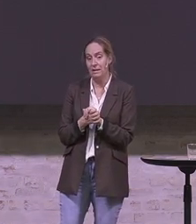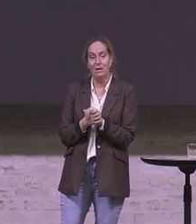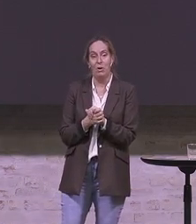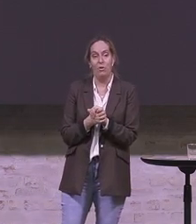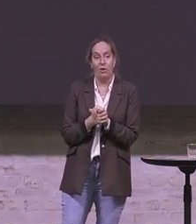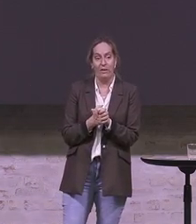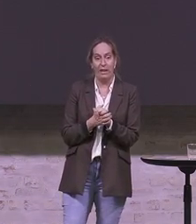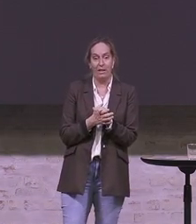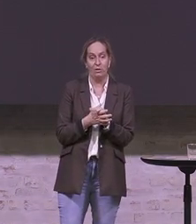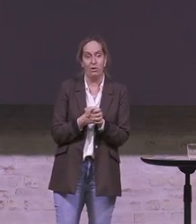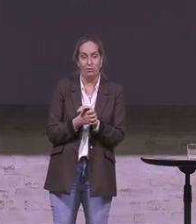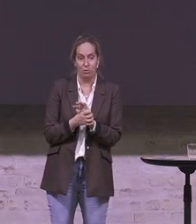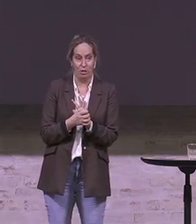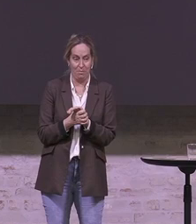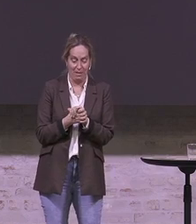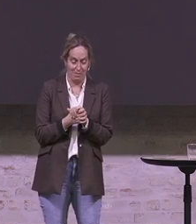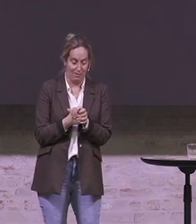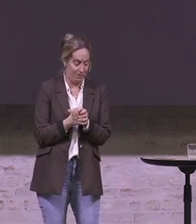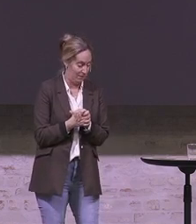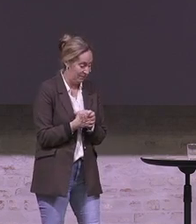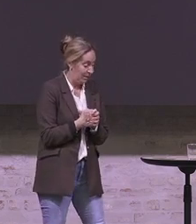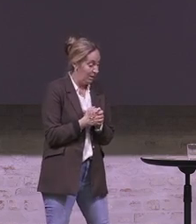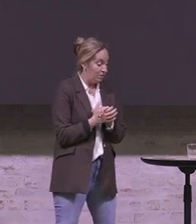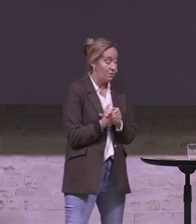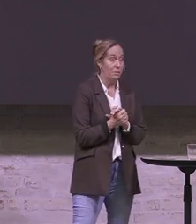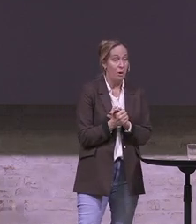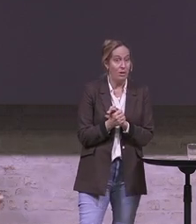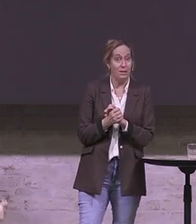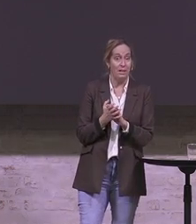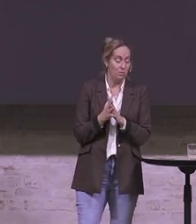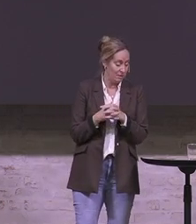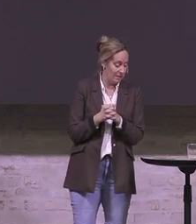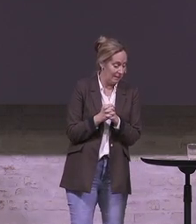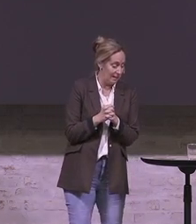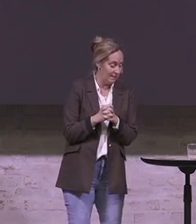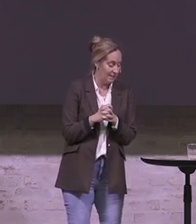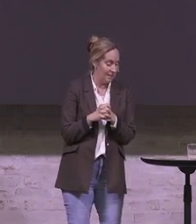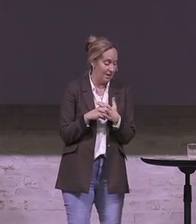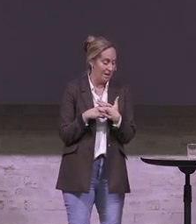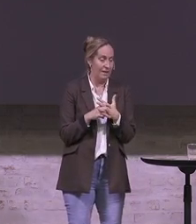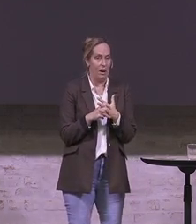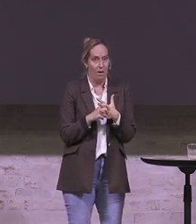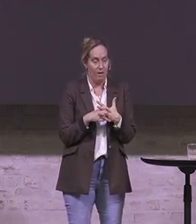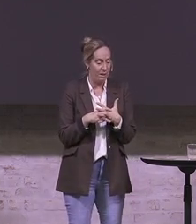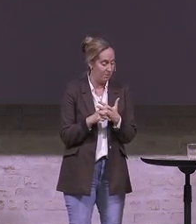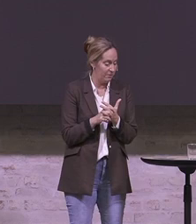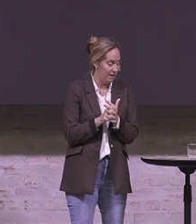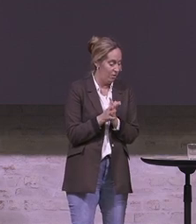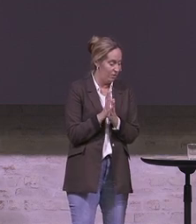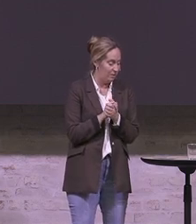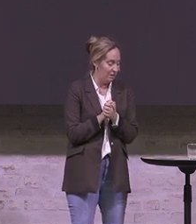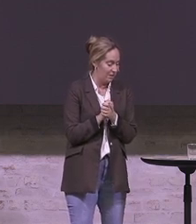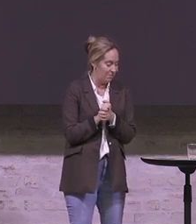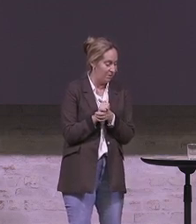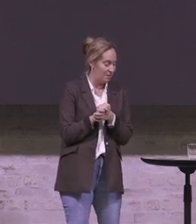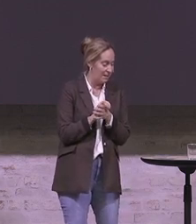språkmodeller og hva det kan gjøre for norske mediebedrifter. Nå skal vi tilbake til kunstig intelligens, eller AI om dere vil, og